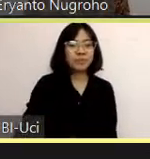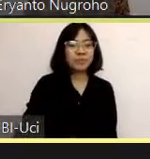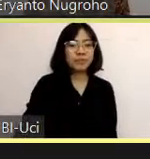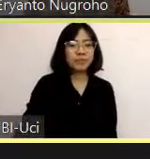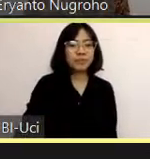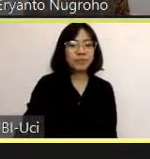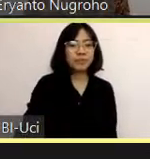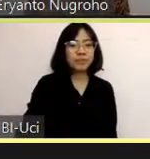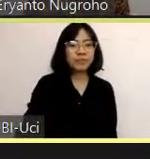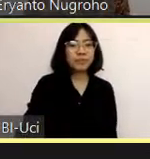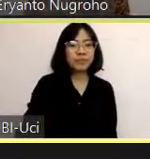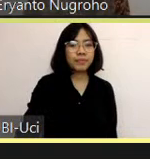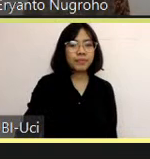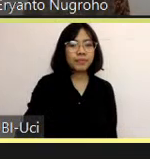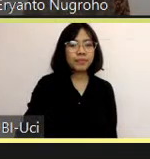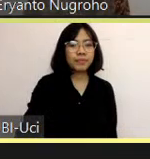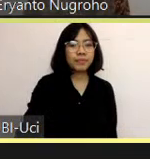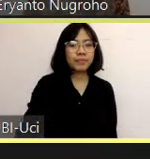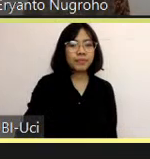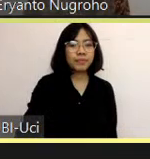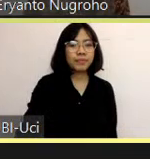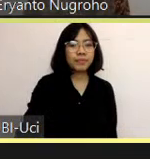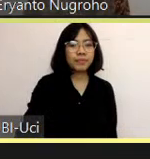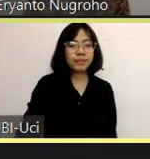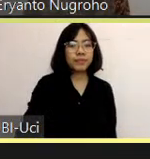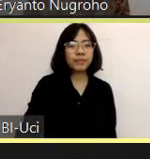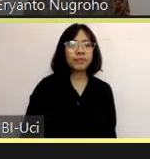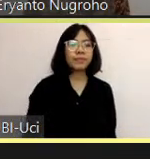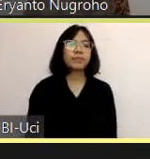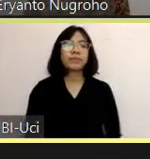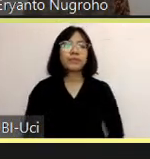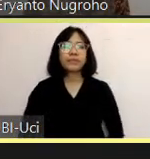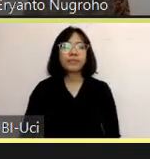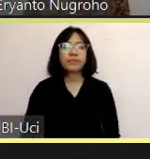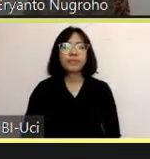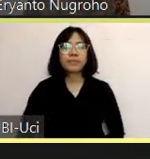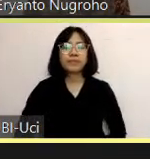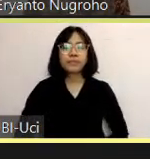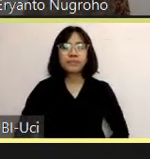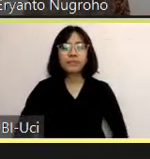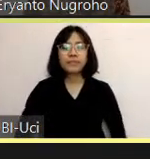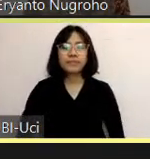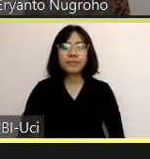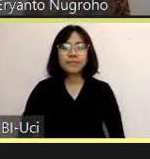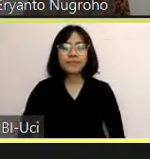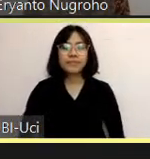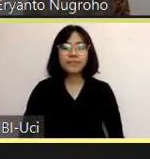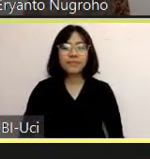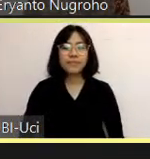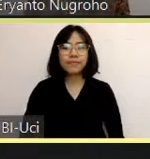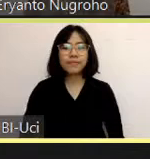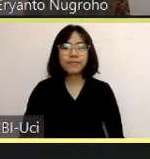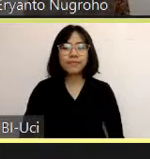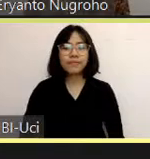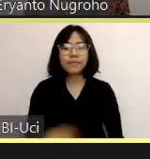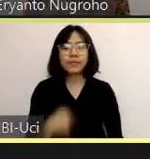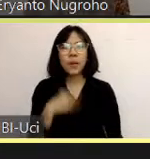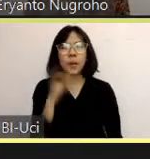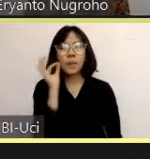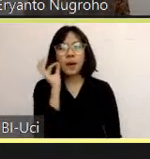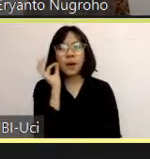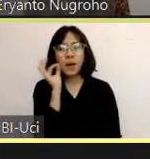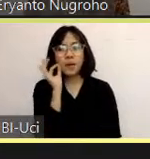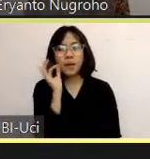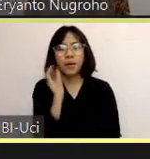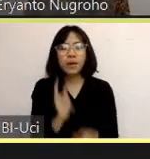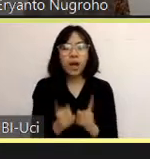Sip. Baik, sebelum saya mulai, saya ingin mohon maaf dulu. Mungkin kalau